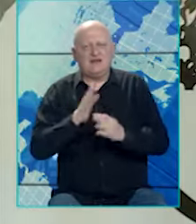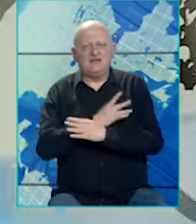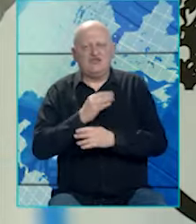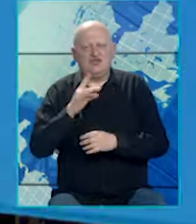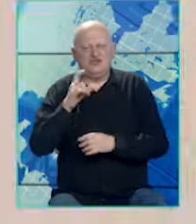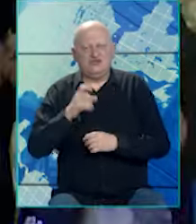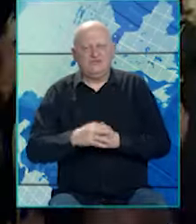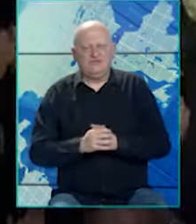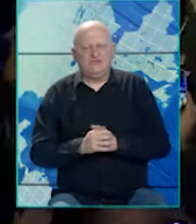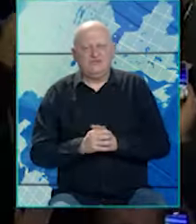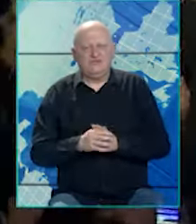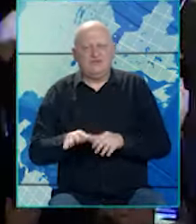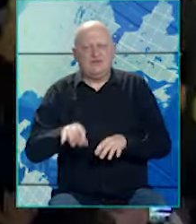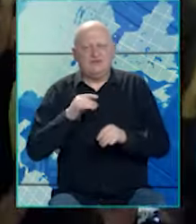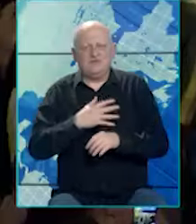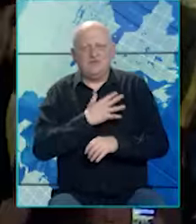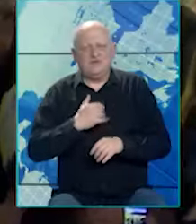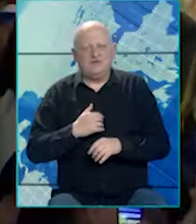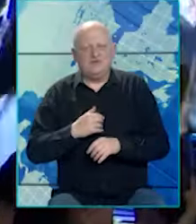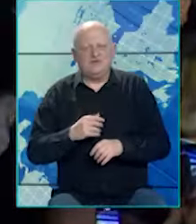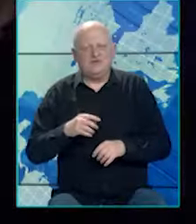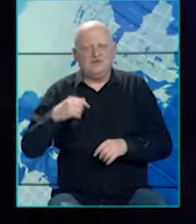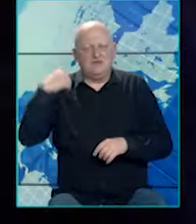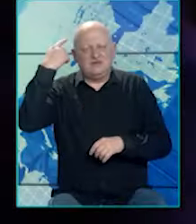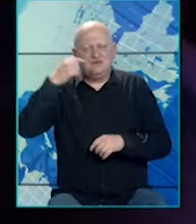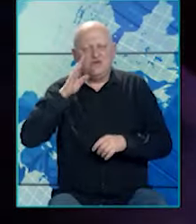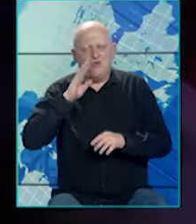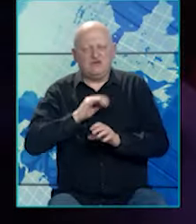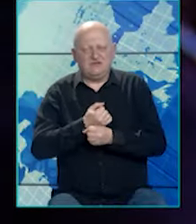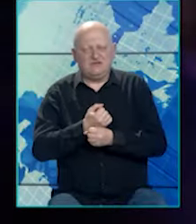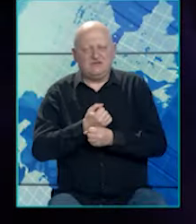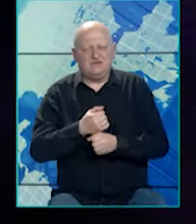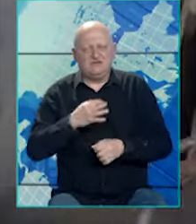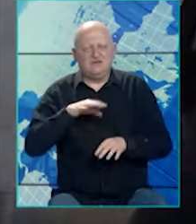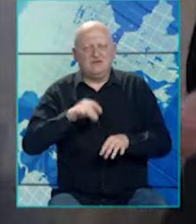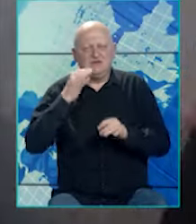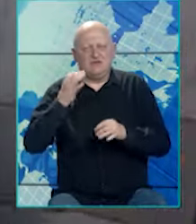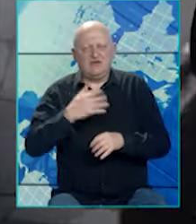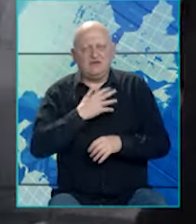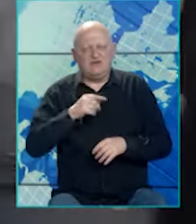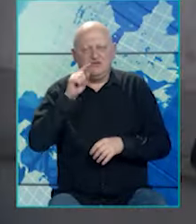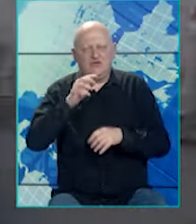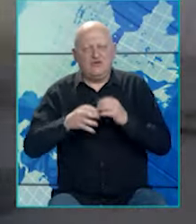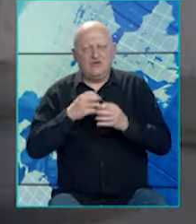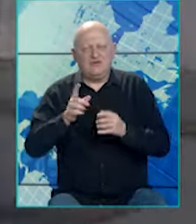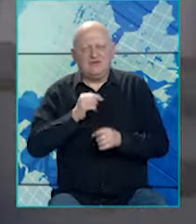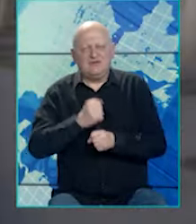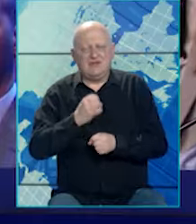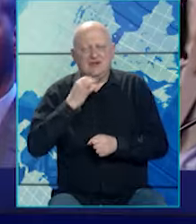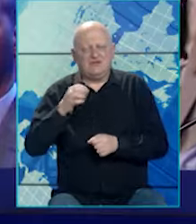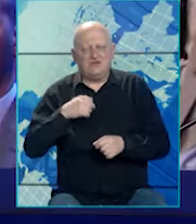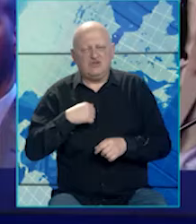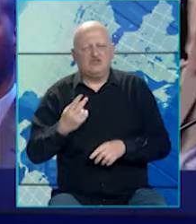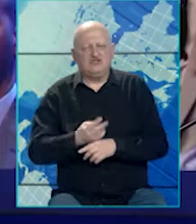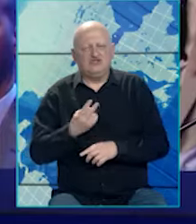Zornić. Izbori u Hrvatskoj, svetkovina u Bosni i Hercegovini. Izborni dani u Hrvatskoj, utorak i srijeda, neradni dani i